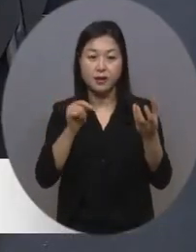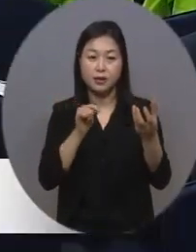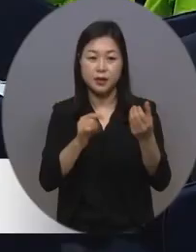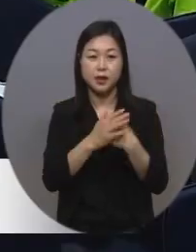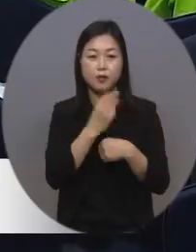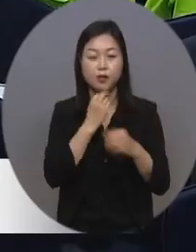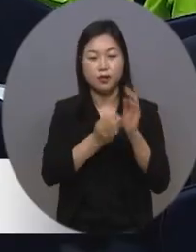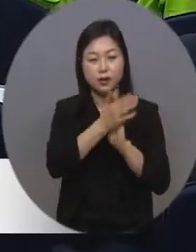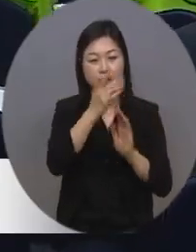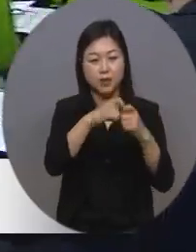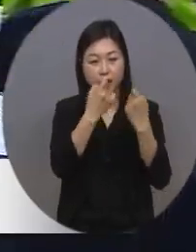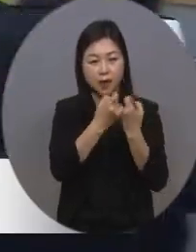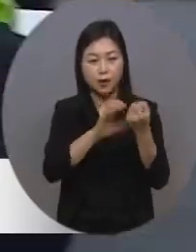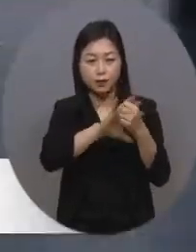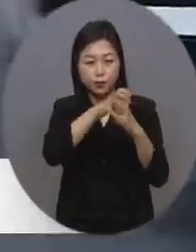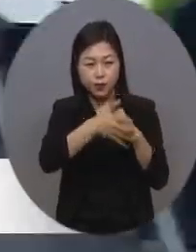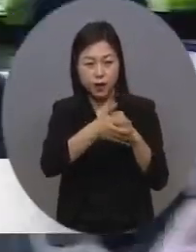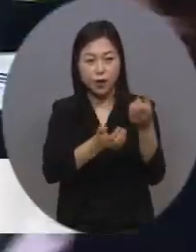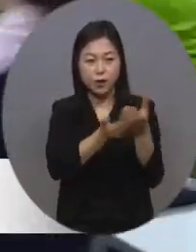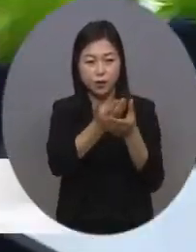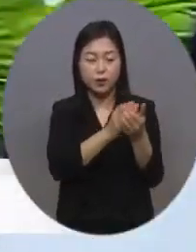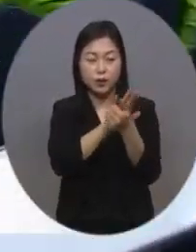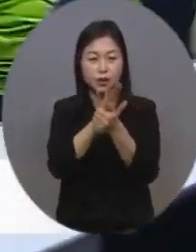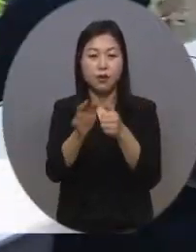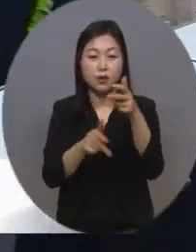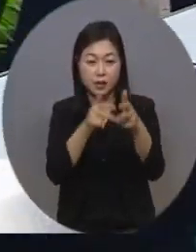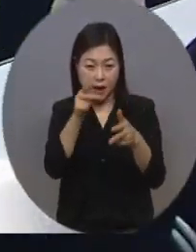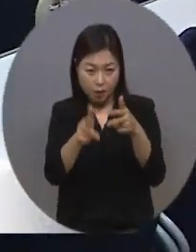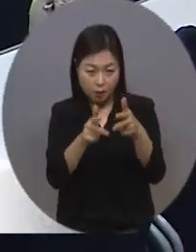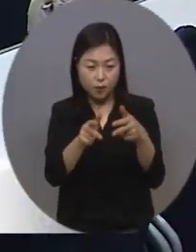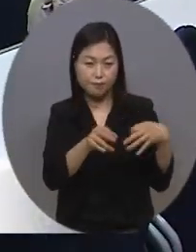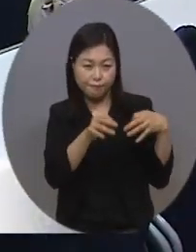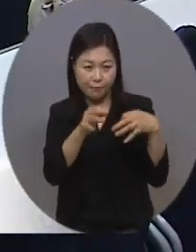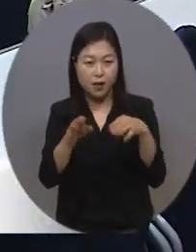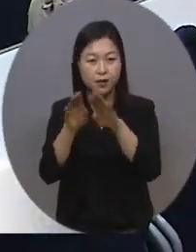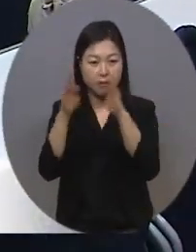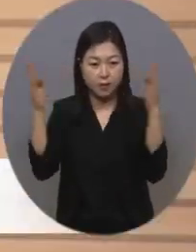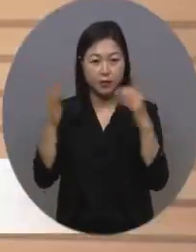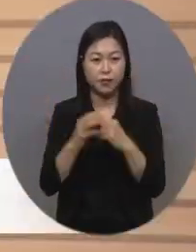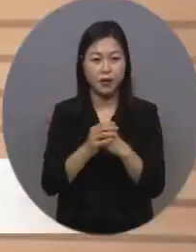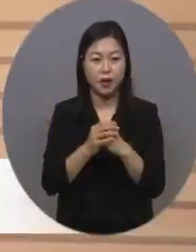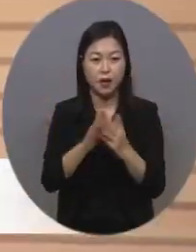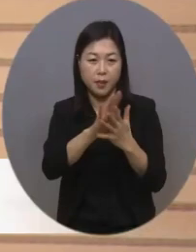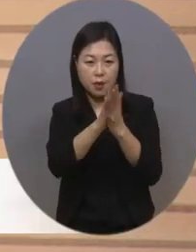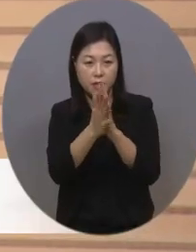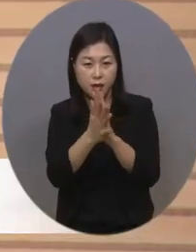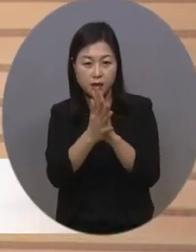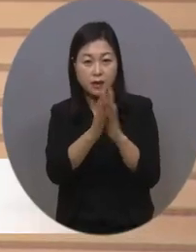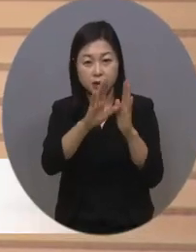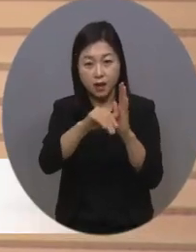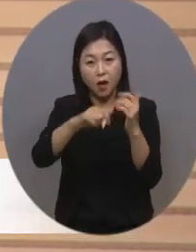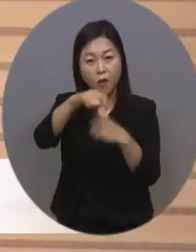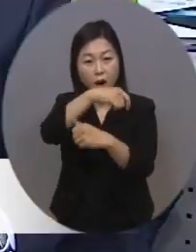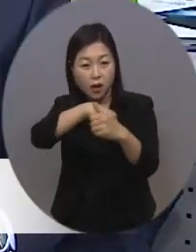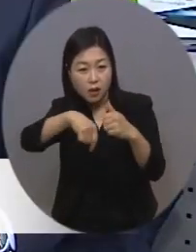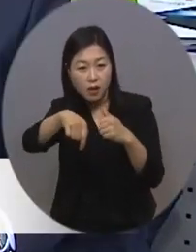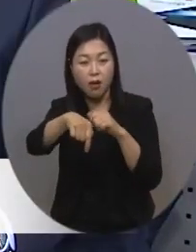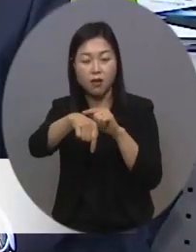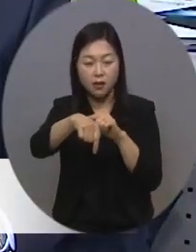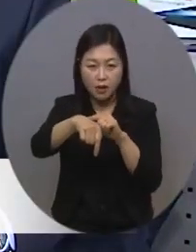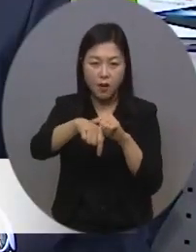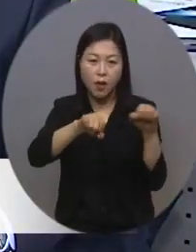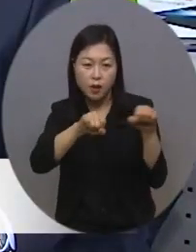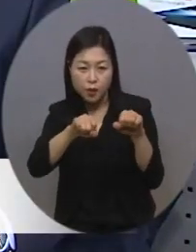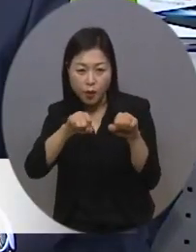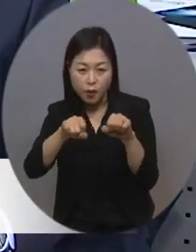서울시 민간국제 교류지원 사업의 지원으로 열렸습니다. 변화하는 시대와 환경에 대응하는 교육 프로그램으로